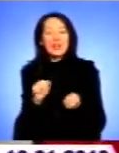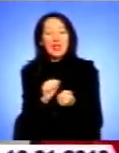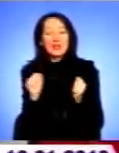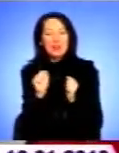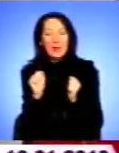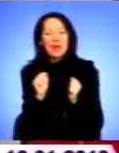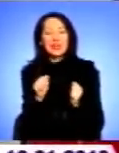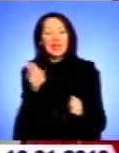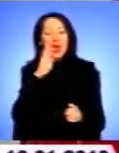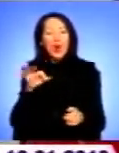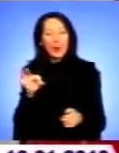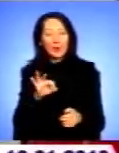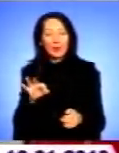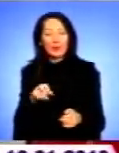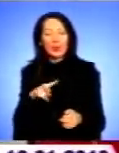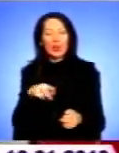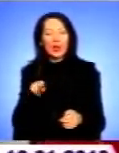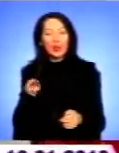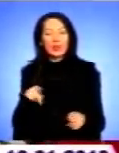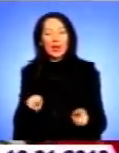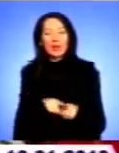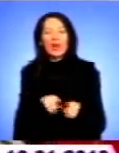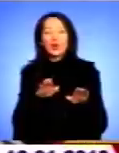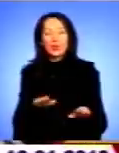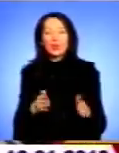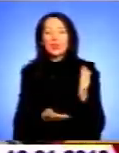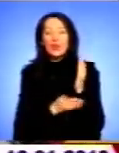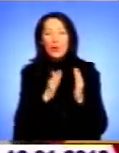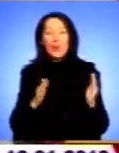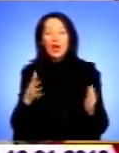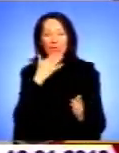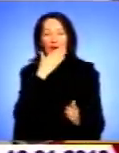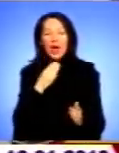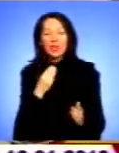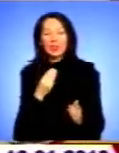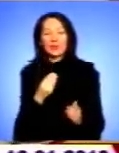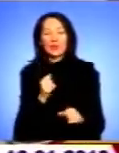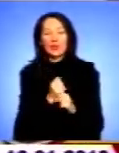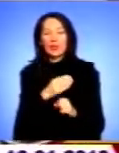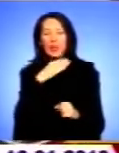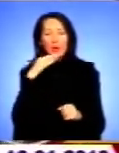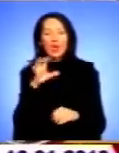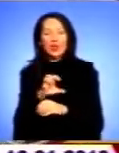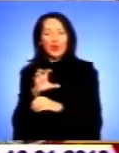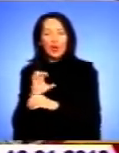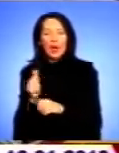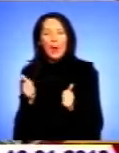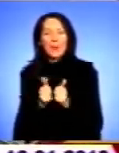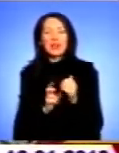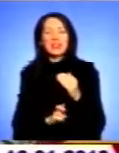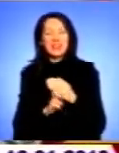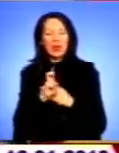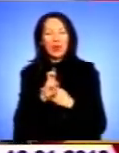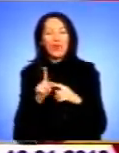привернули місцеві парки. And I went to some churches to take the... Ми зробили досить багато фото біля церков.